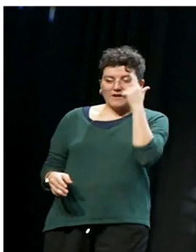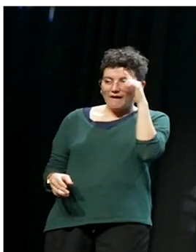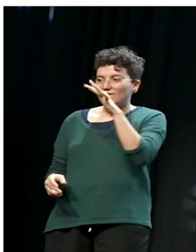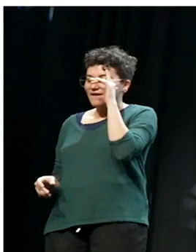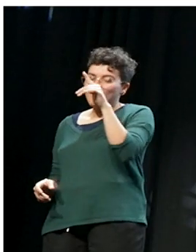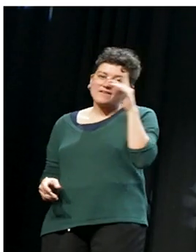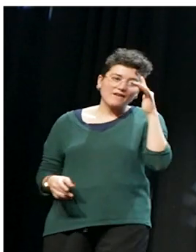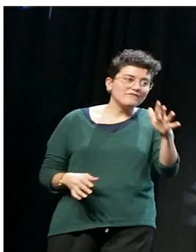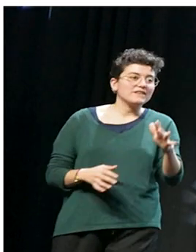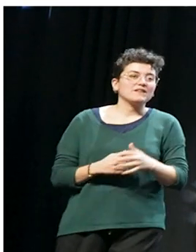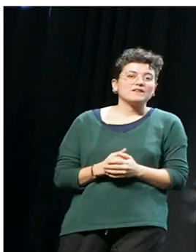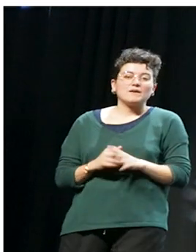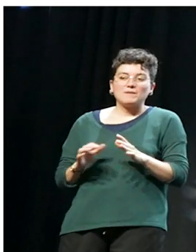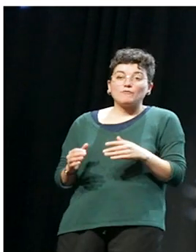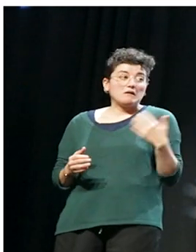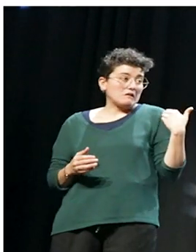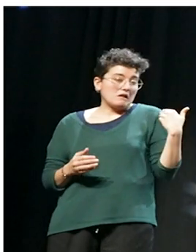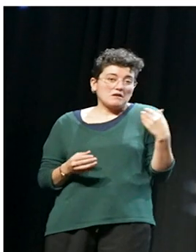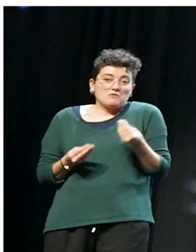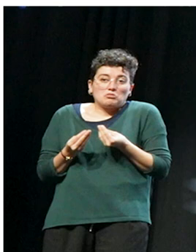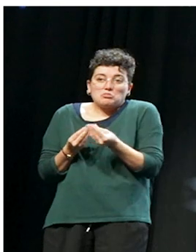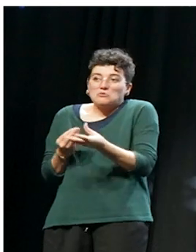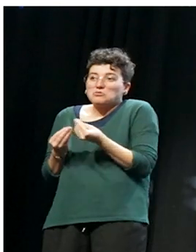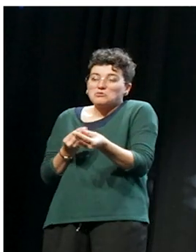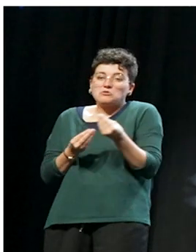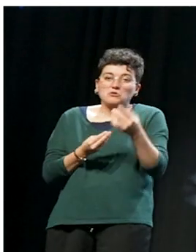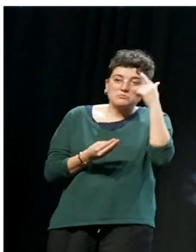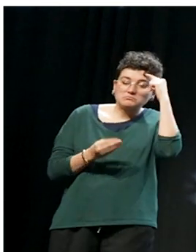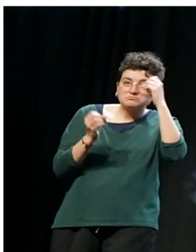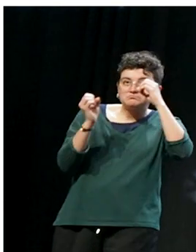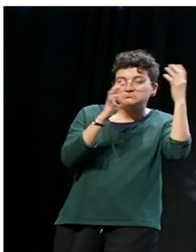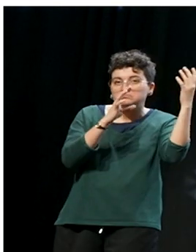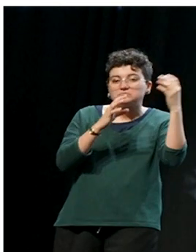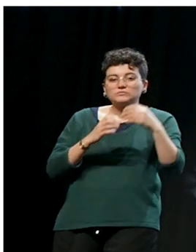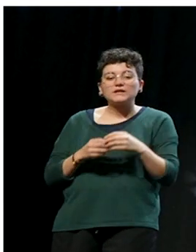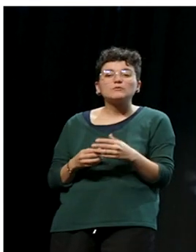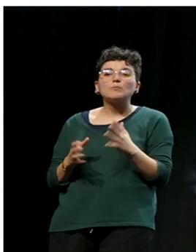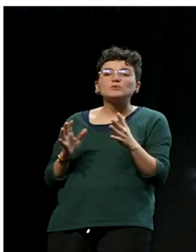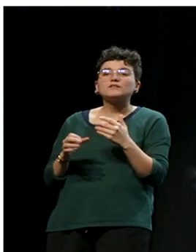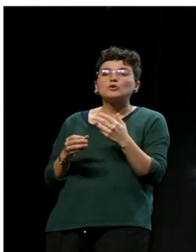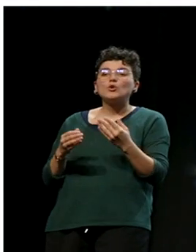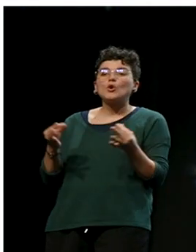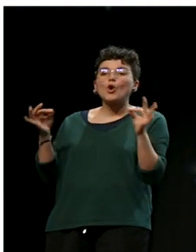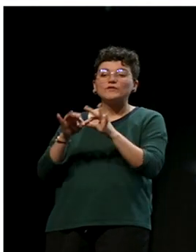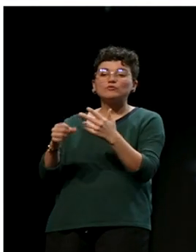d'essayer de donner des clés. Puis à la limite, on vous donne peut-être rendez-vous dans 3 ans pour pour en reparler.